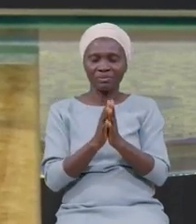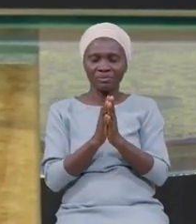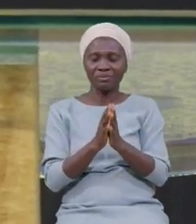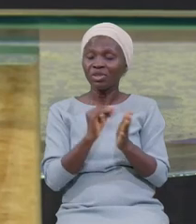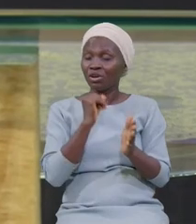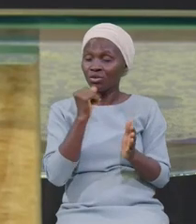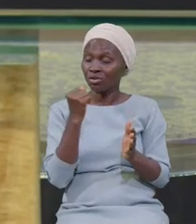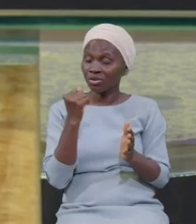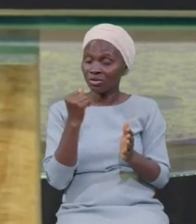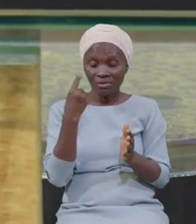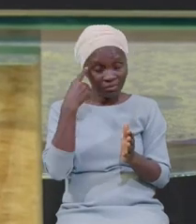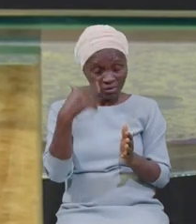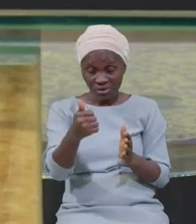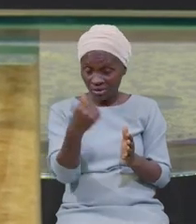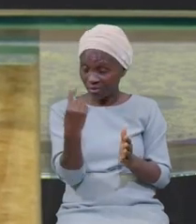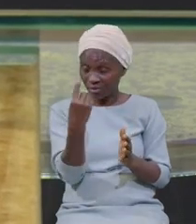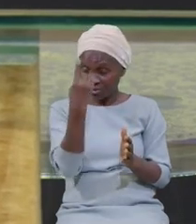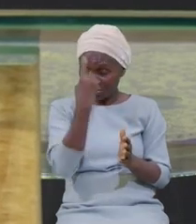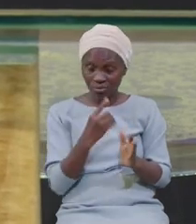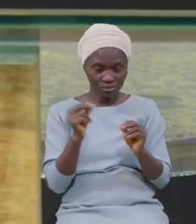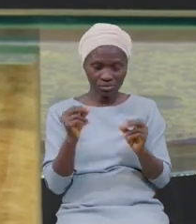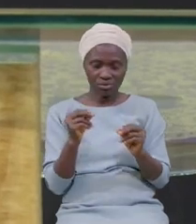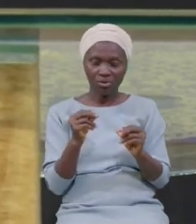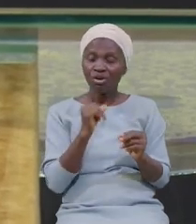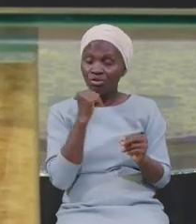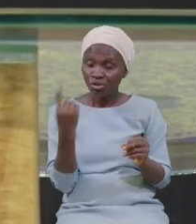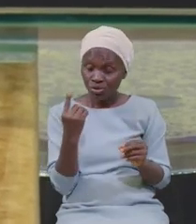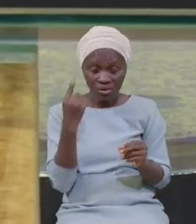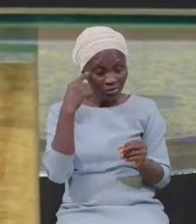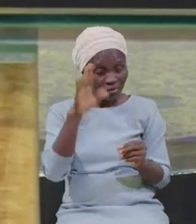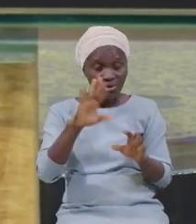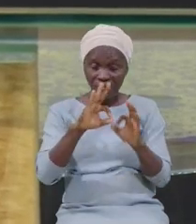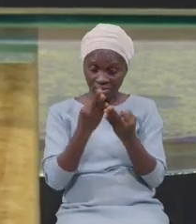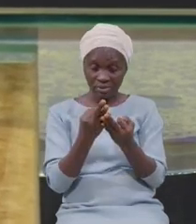non seulement pour vous seul, non seulement pour votre famille,